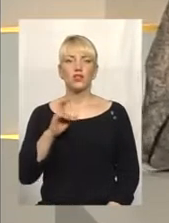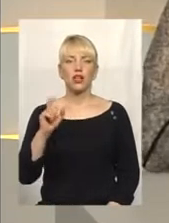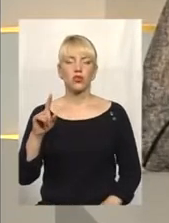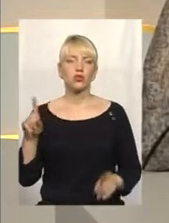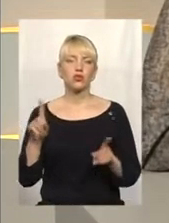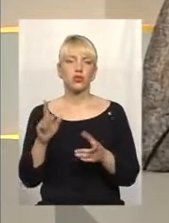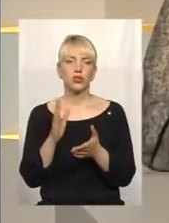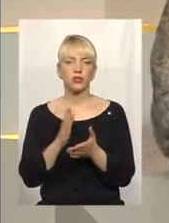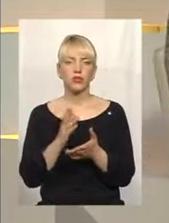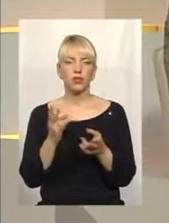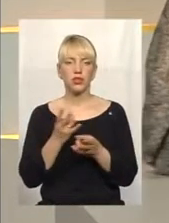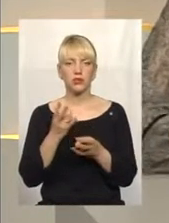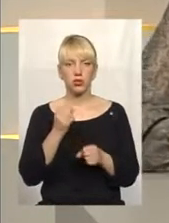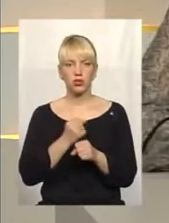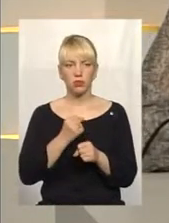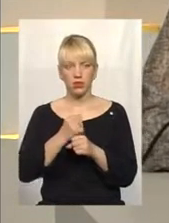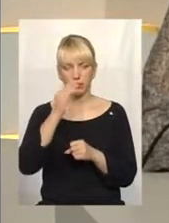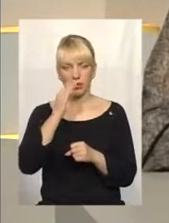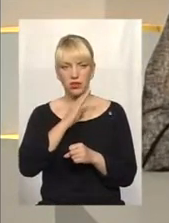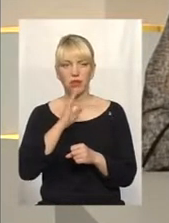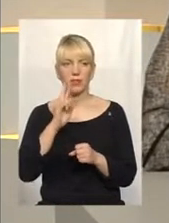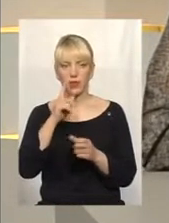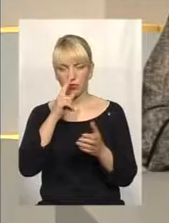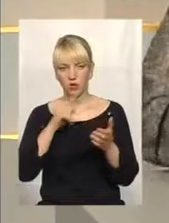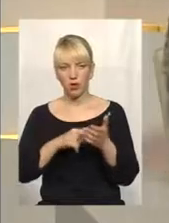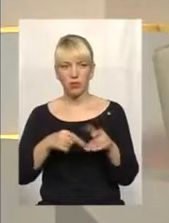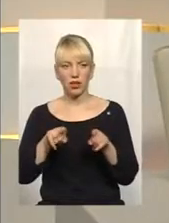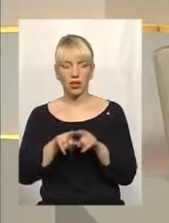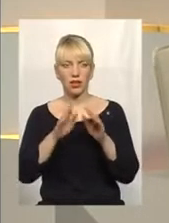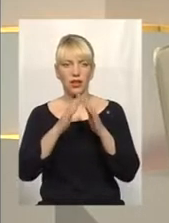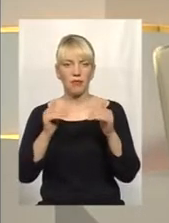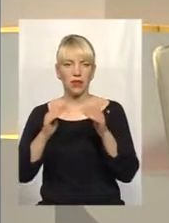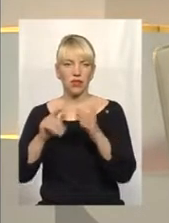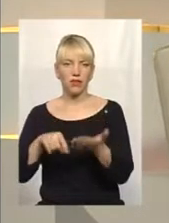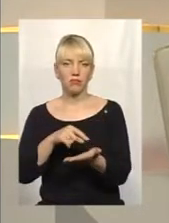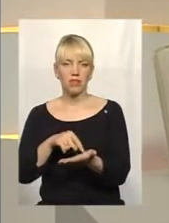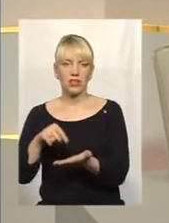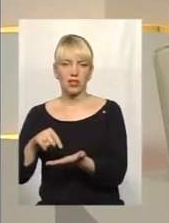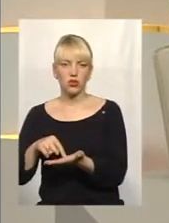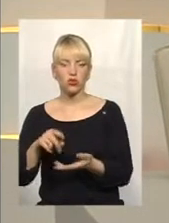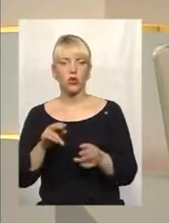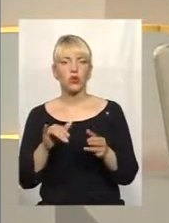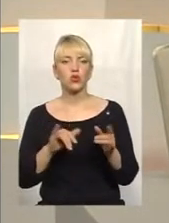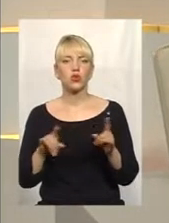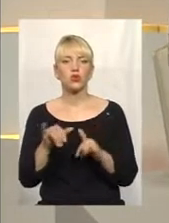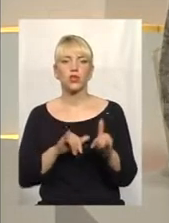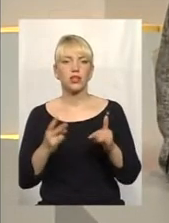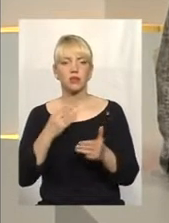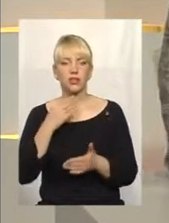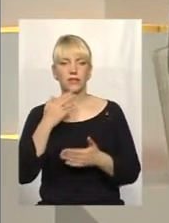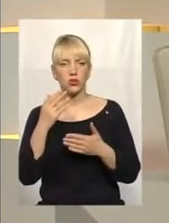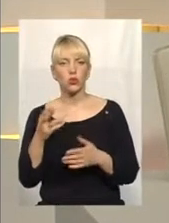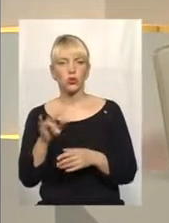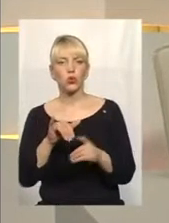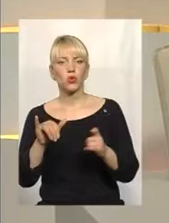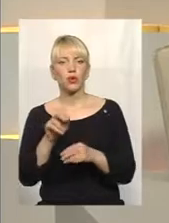необхідно зробити батькам, як потрапити в таке наметове містечко, що повинні зробити батьки, куди прийти, куди звернутися, або сказати,